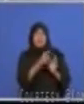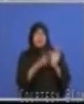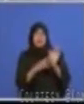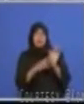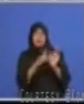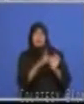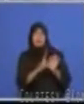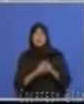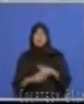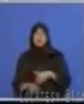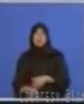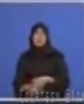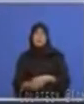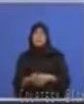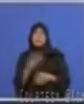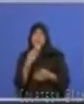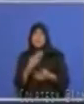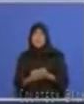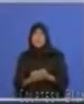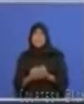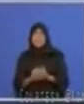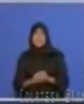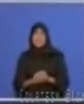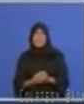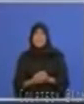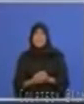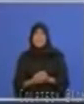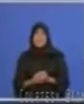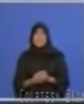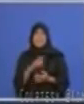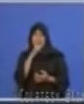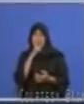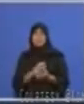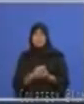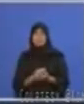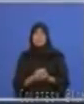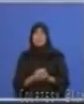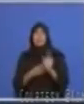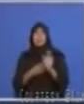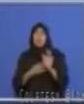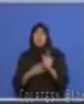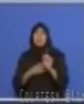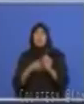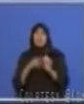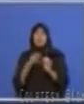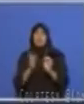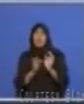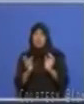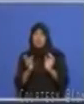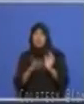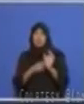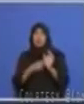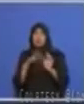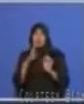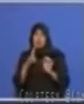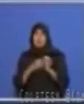tandri Bali ya makasih Pak Asis saya kembali kepada undang-undang 23 2016